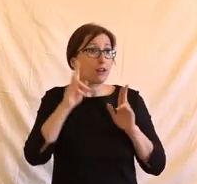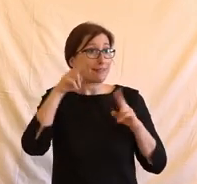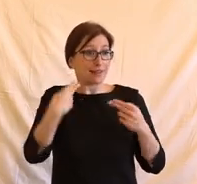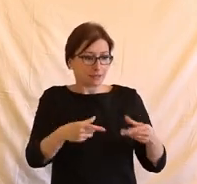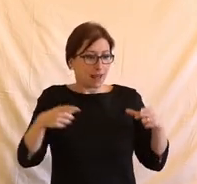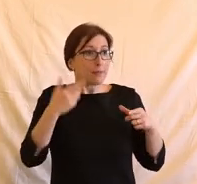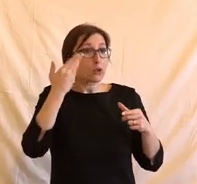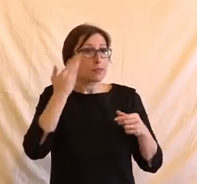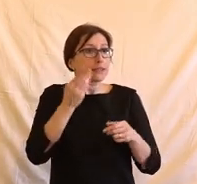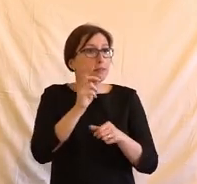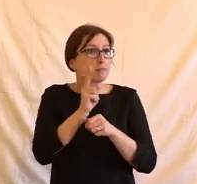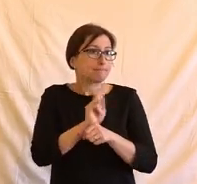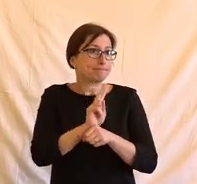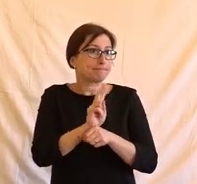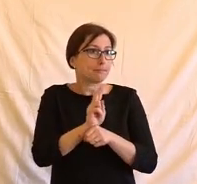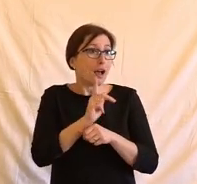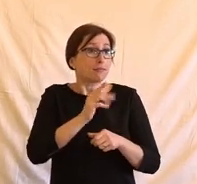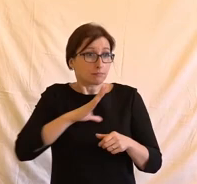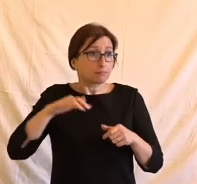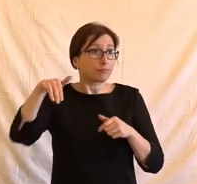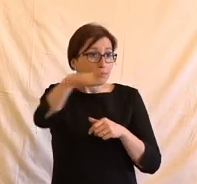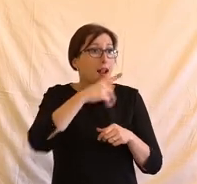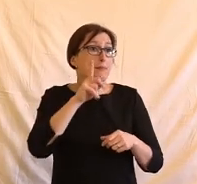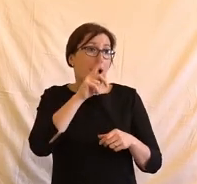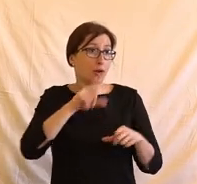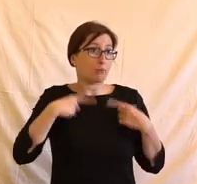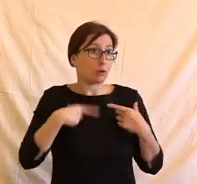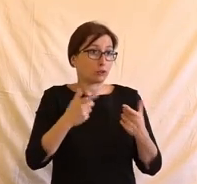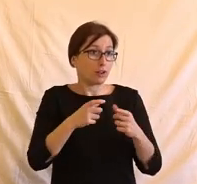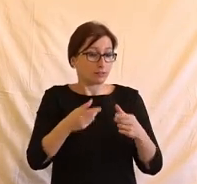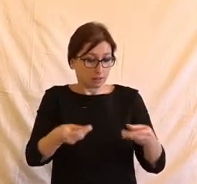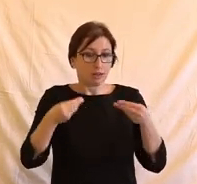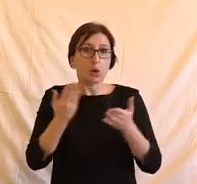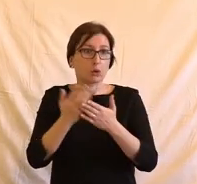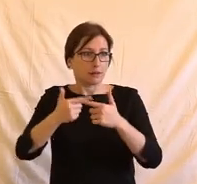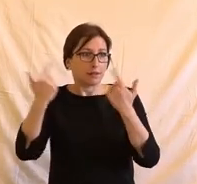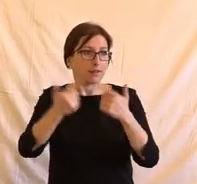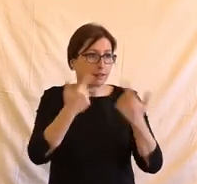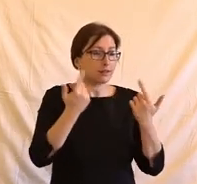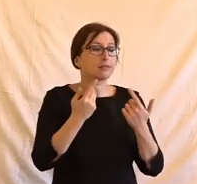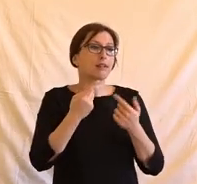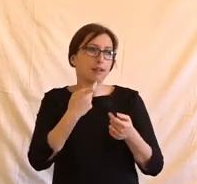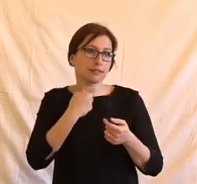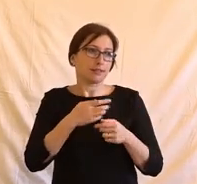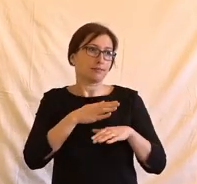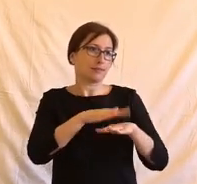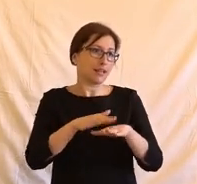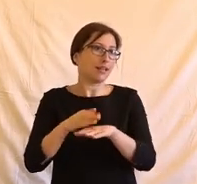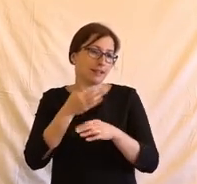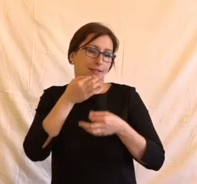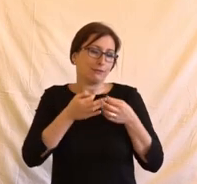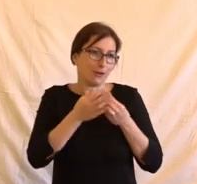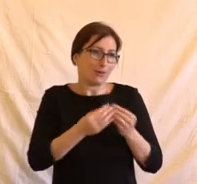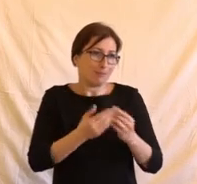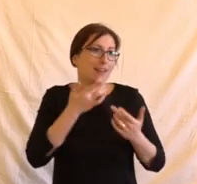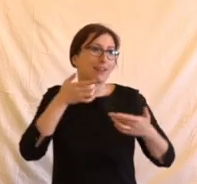nezná, a proto byly považovány za padělek. Poté, co se věc ujasnila, a teď se dostávám k světlé pointě